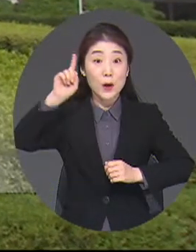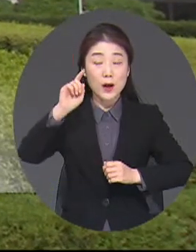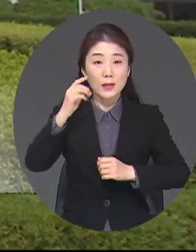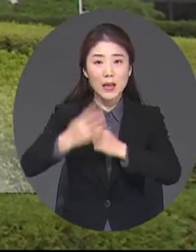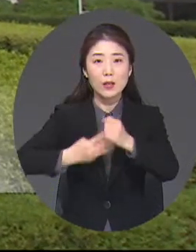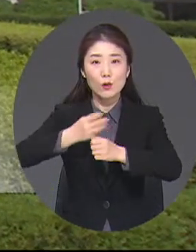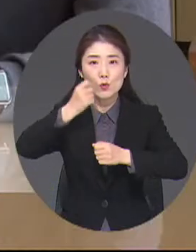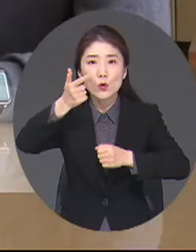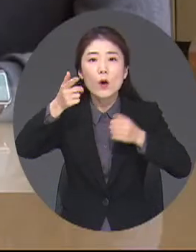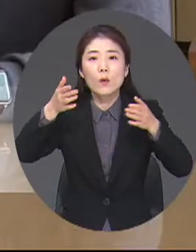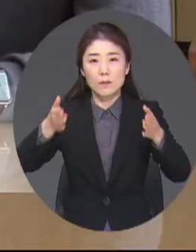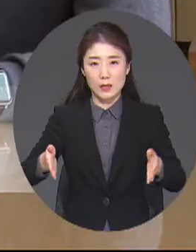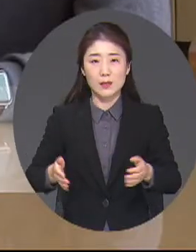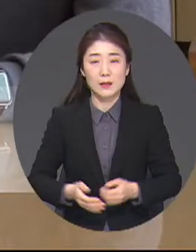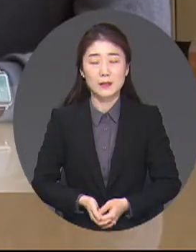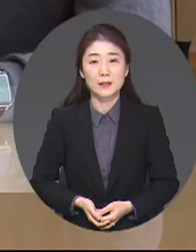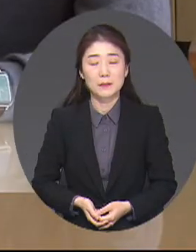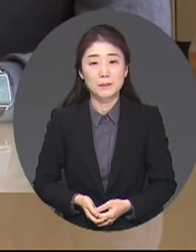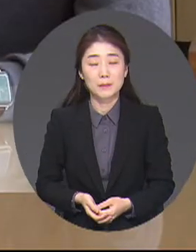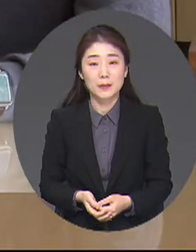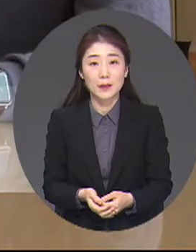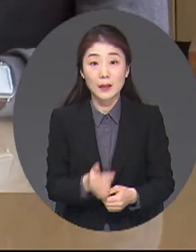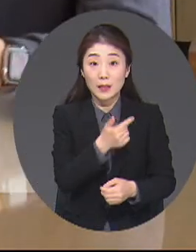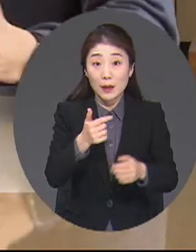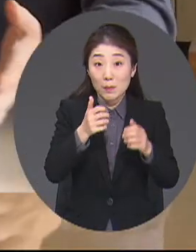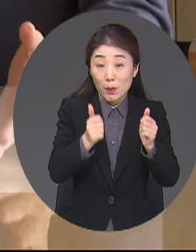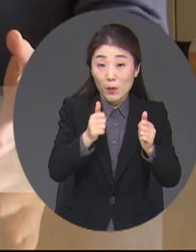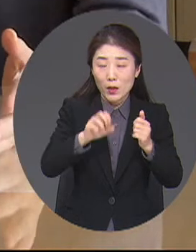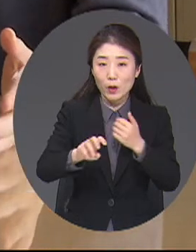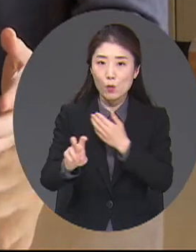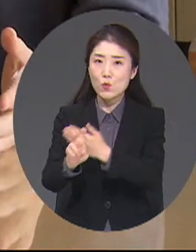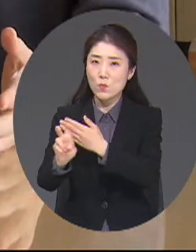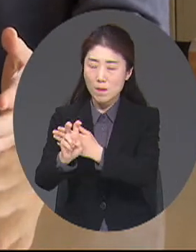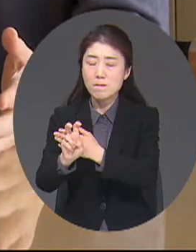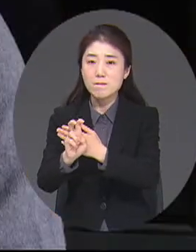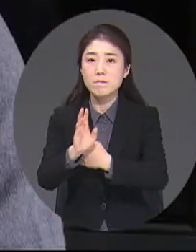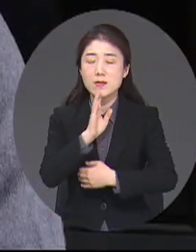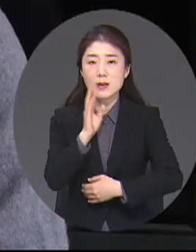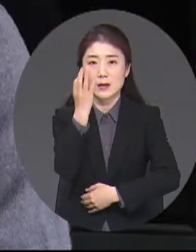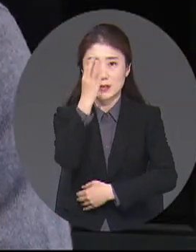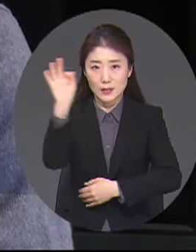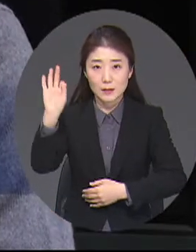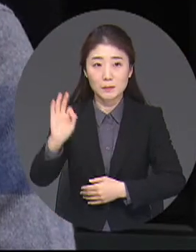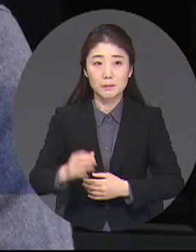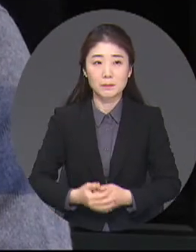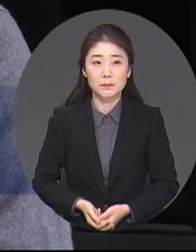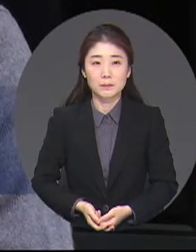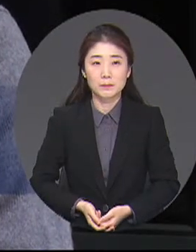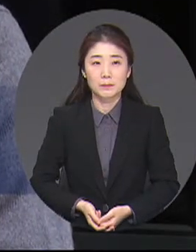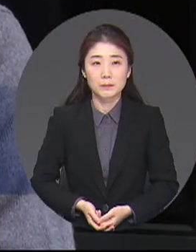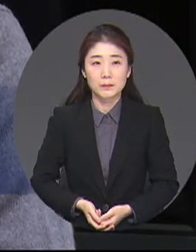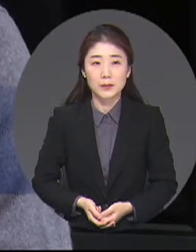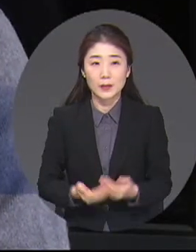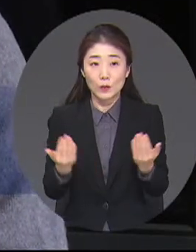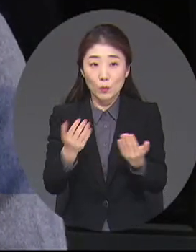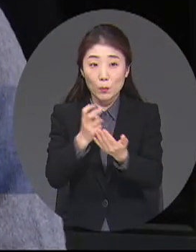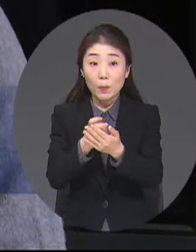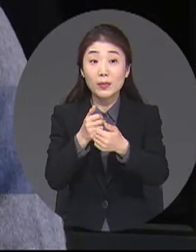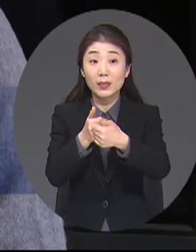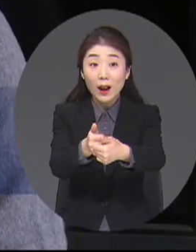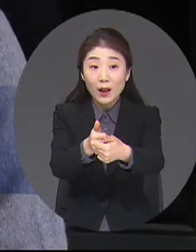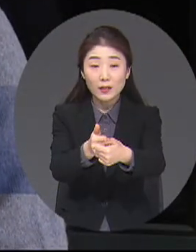대법원이 민자 고속도로와 관련한 불법 파견을 처음 인정한 겁니다 노동법에 따라서 상당한 지위명령과 이런 것이